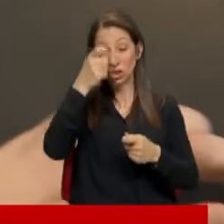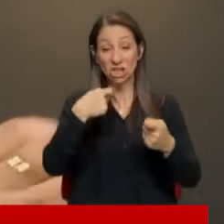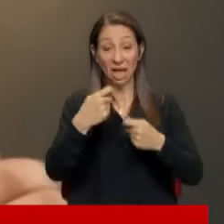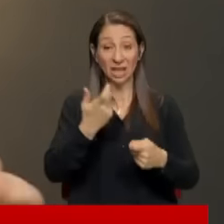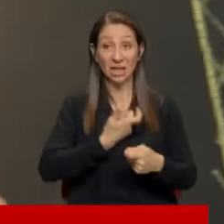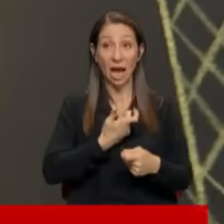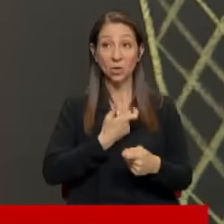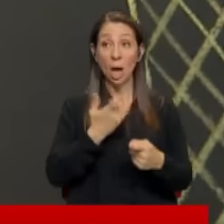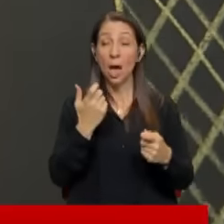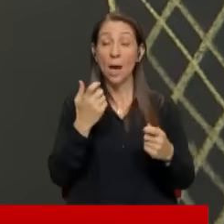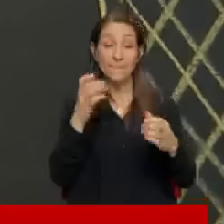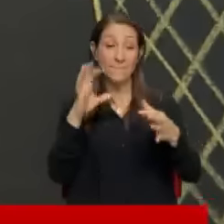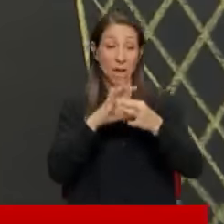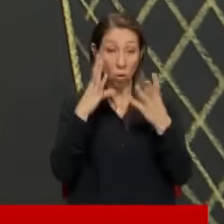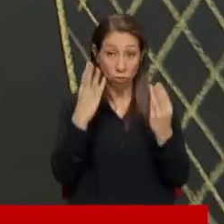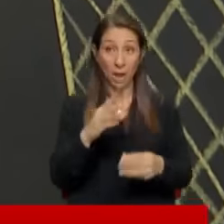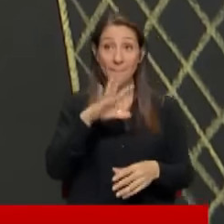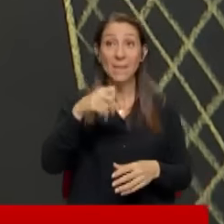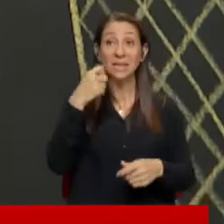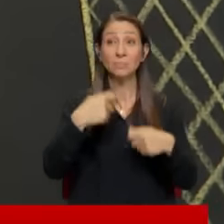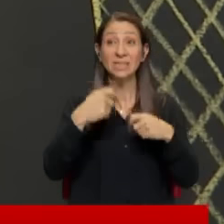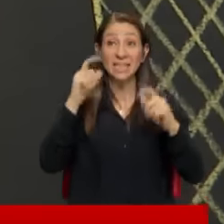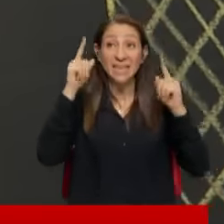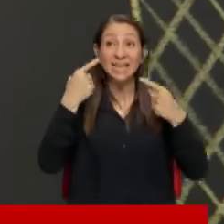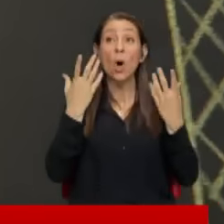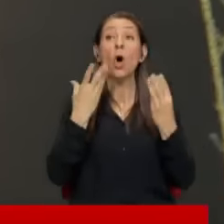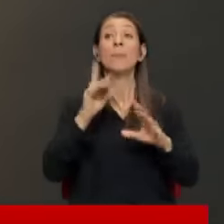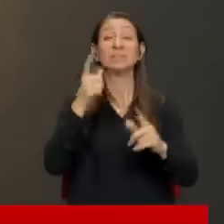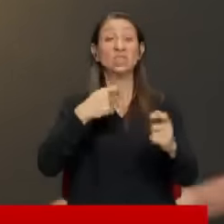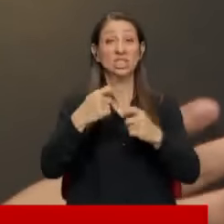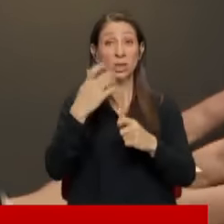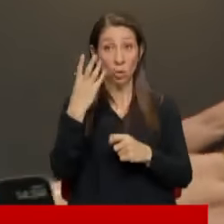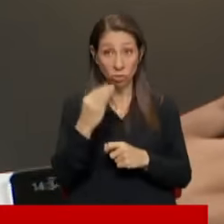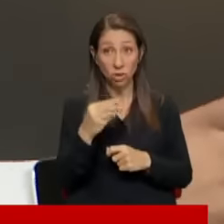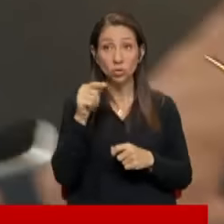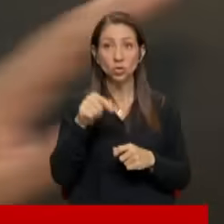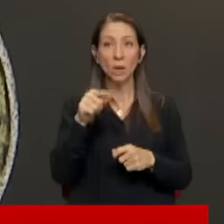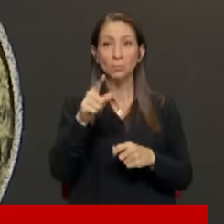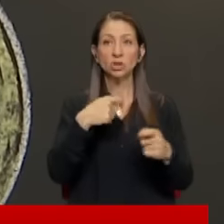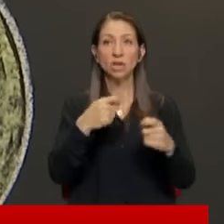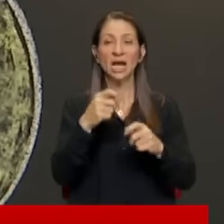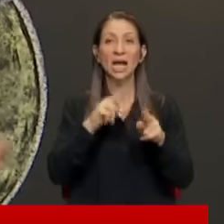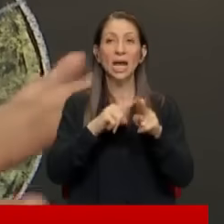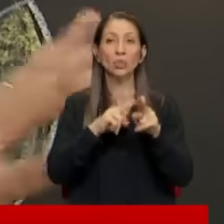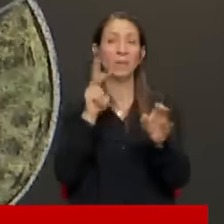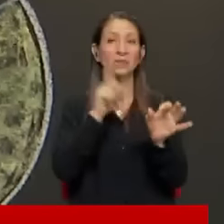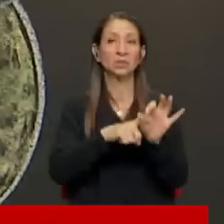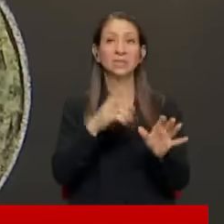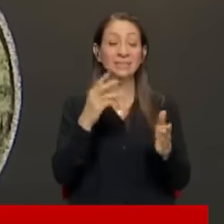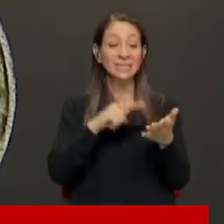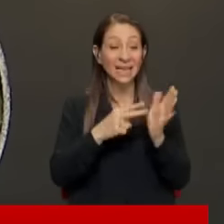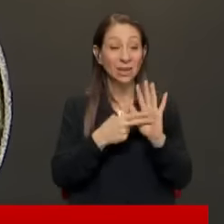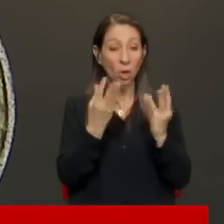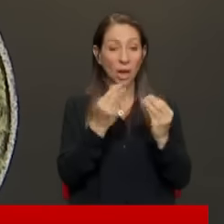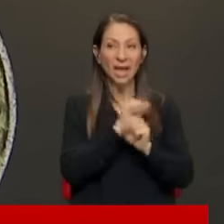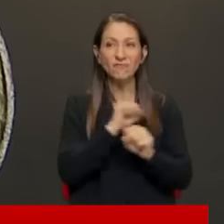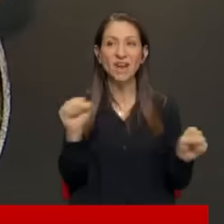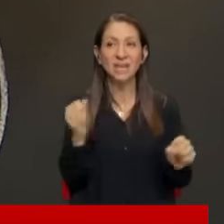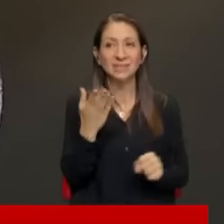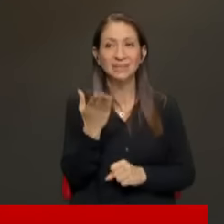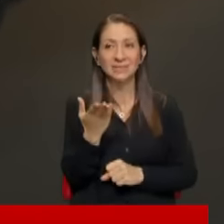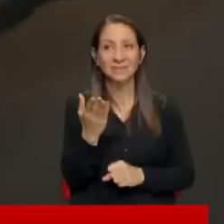Kanunu'na haiz bir şirket olsaydı, Merkez Bankası yetkileri olmayan bir şirket olsaydı şu anda bu şirkete kayyum atanırdı. Çünkü teknik olarak iflas etmiş